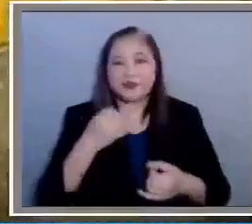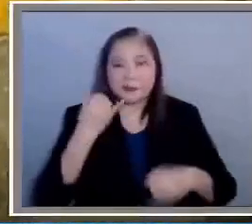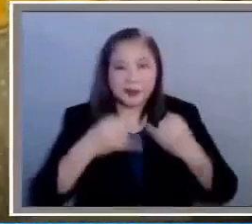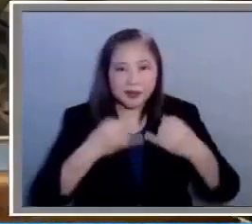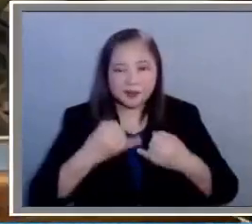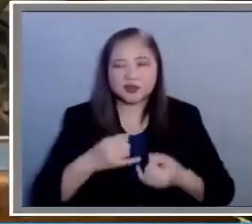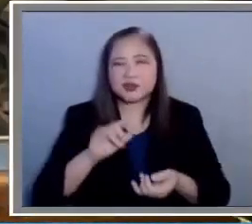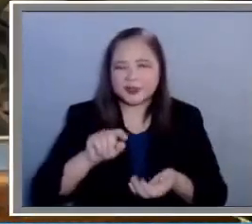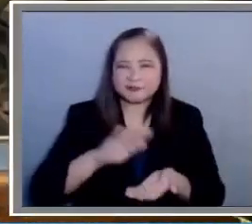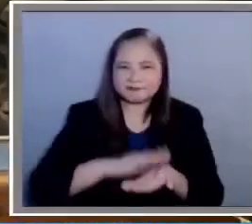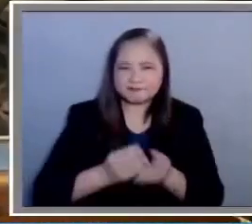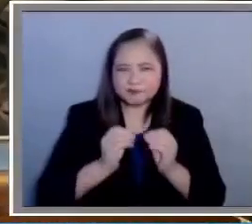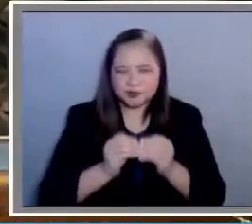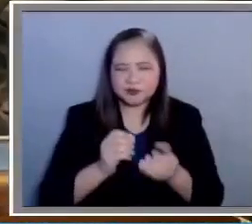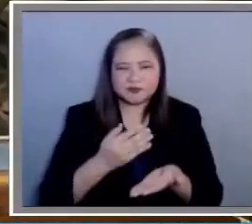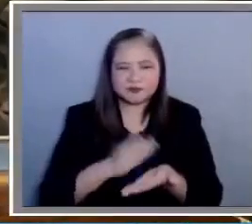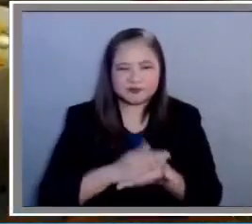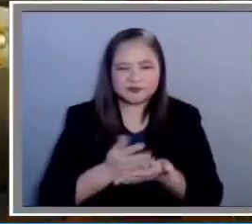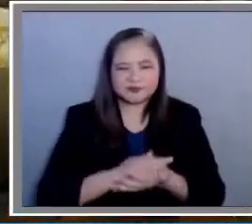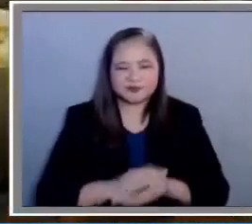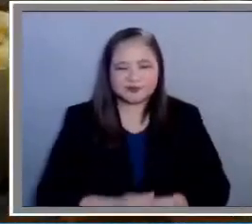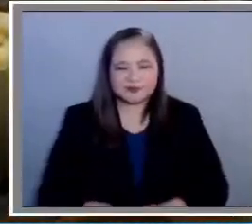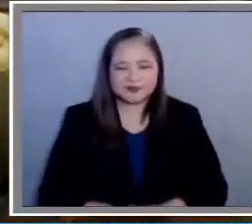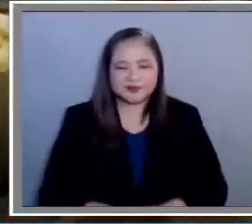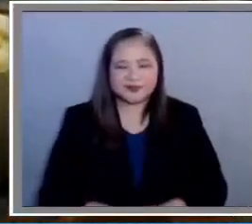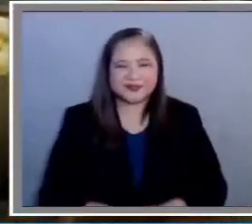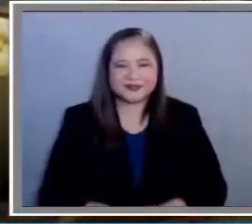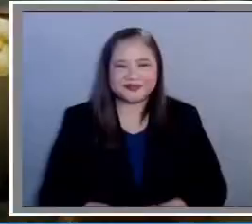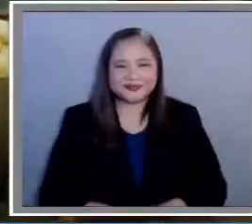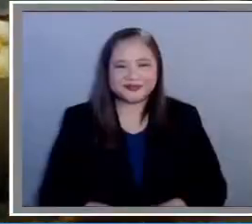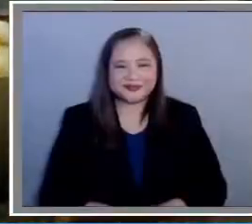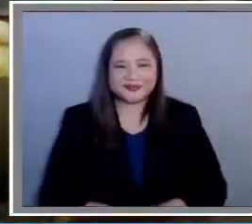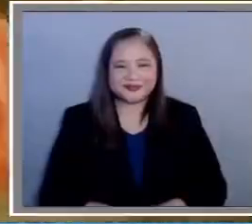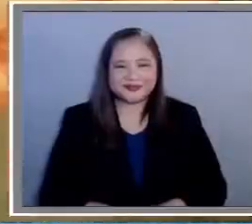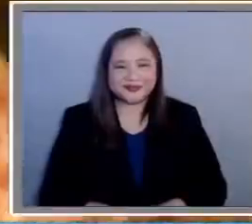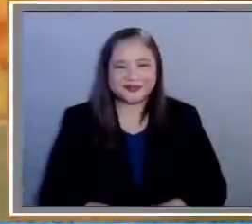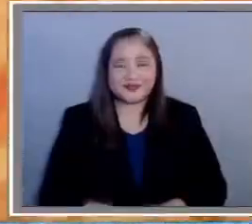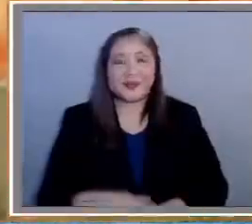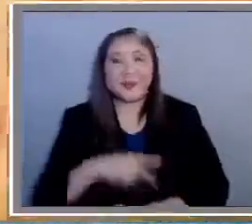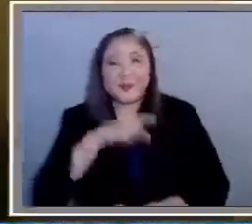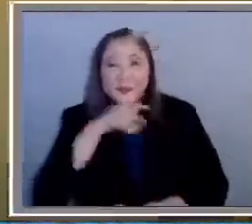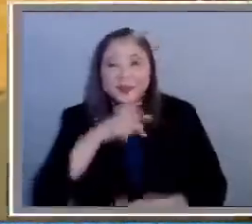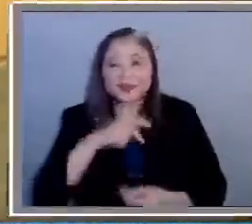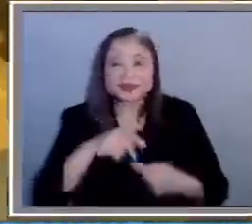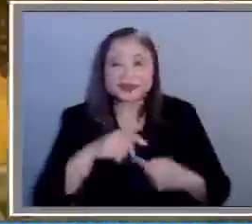Alright, so slightly na, din lagyan natin ang ating pork na giniling.